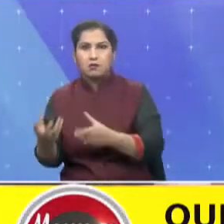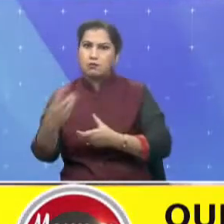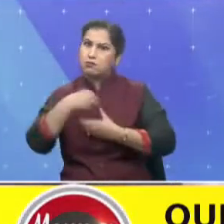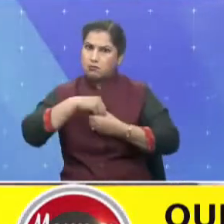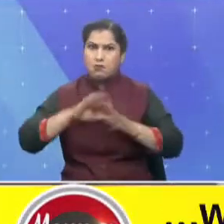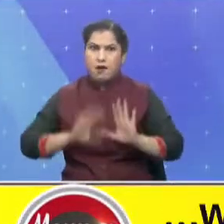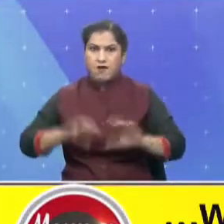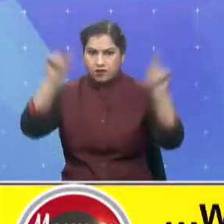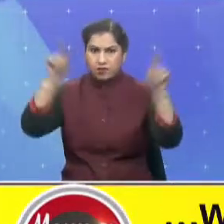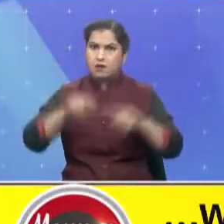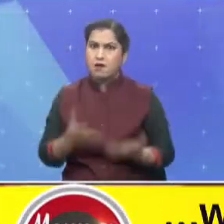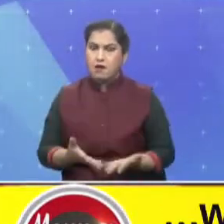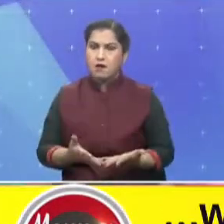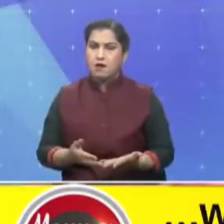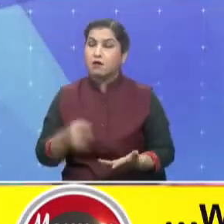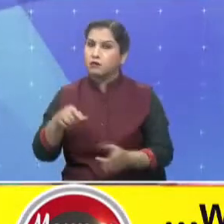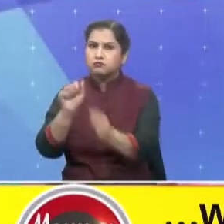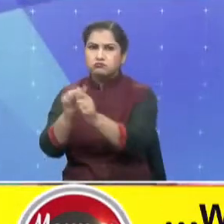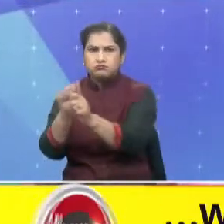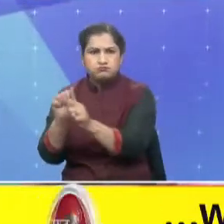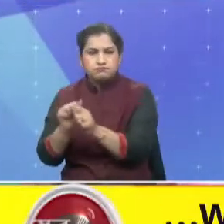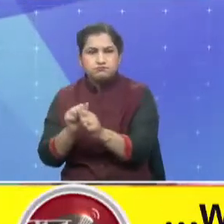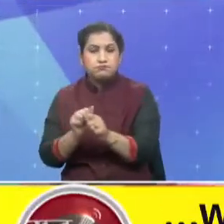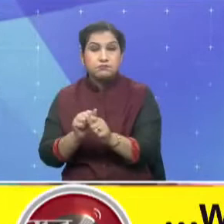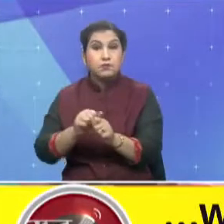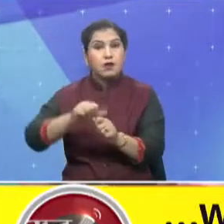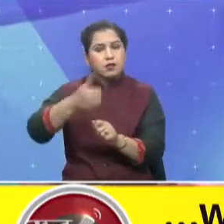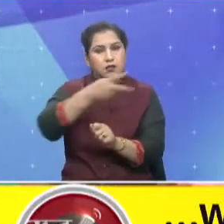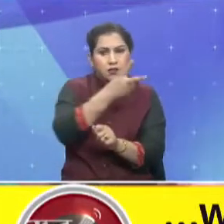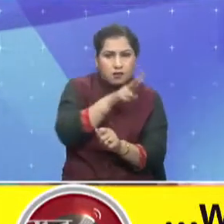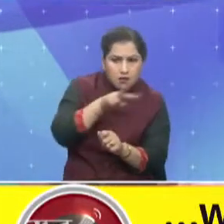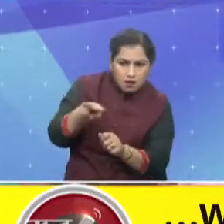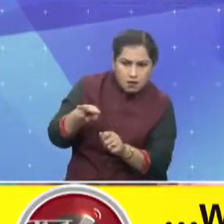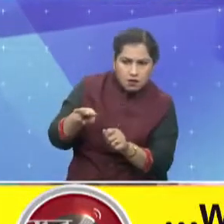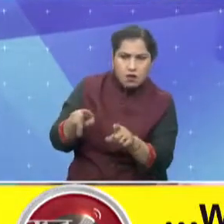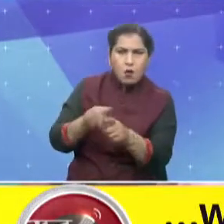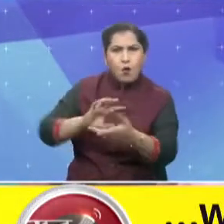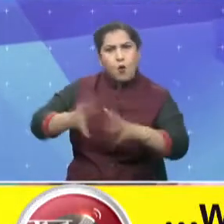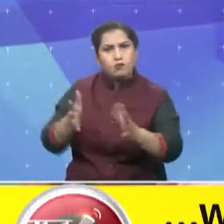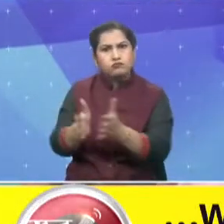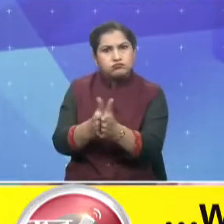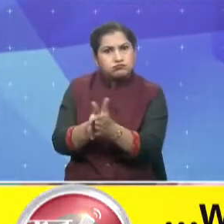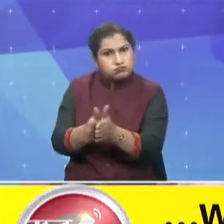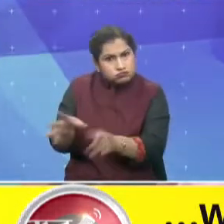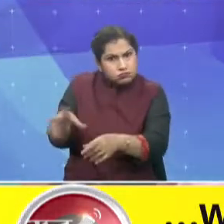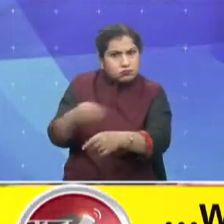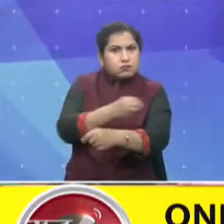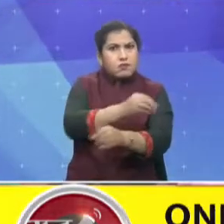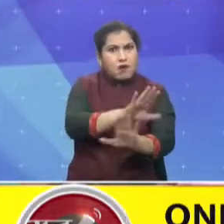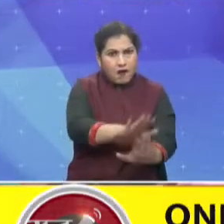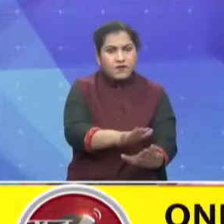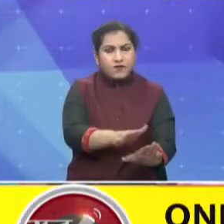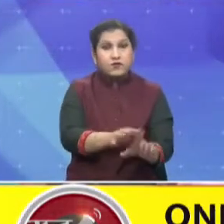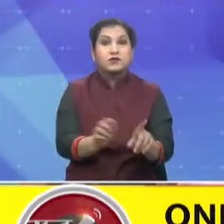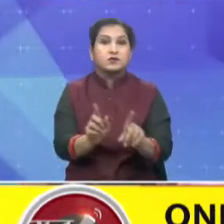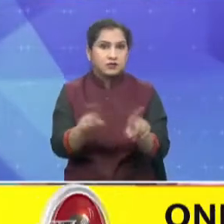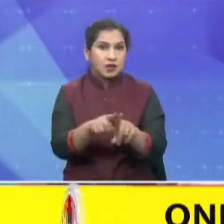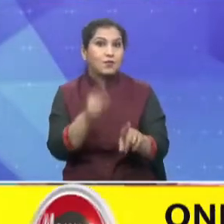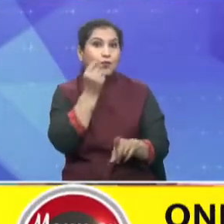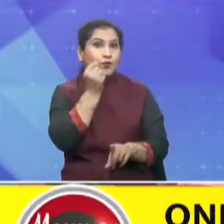है, जिनका कृतित्व दूसरों को भी कुछ करने के लिए प्रेरित करता है। ऐसे ही एक व्यक्ति